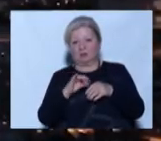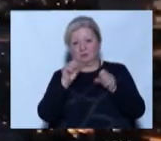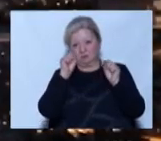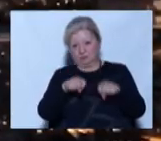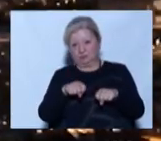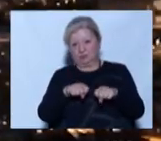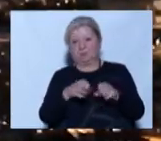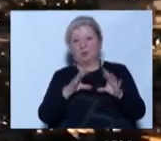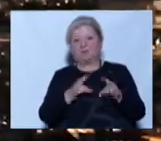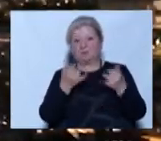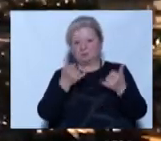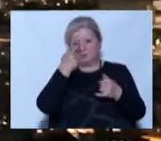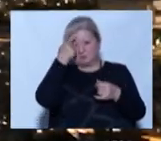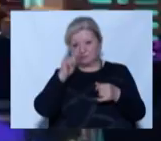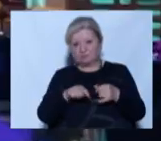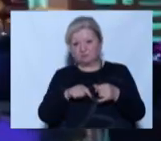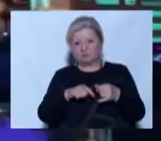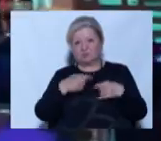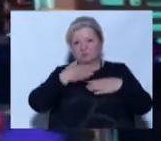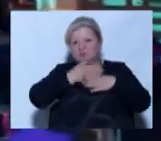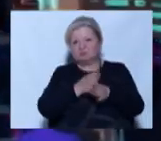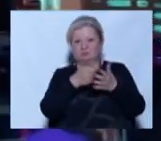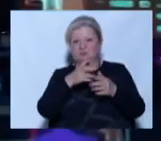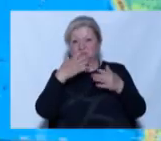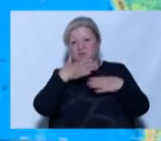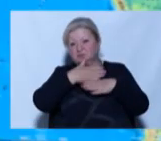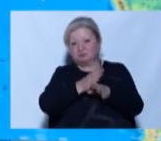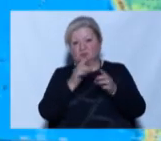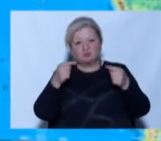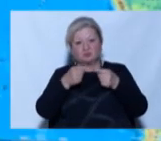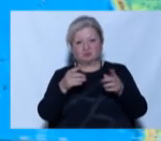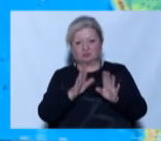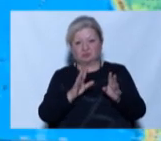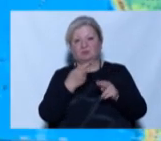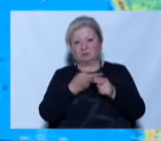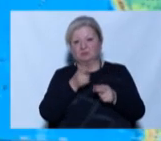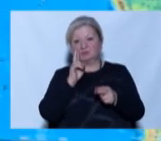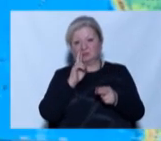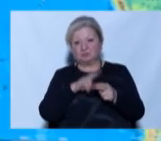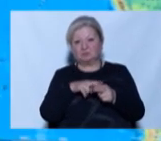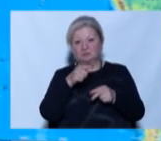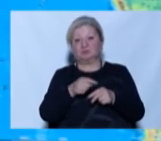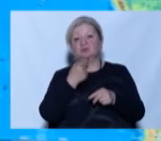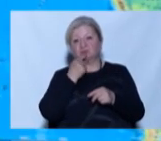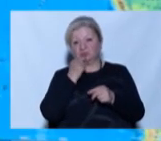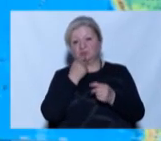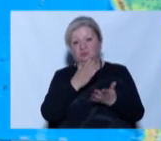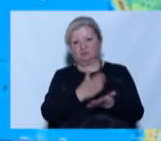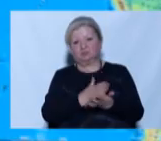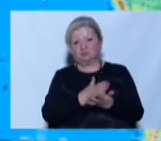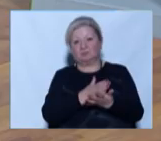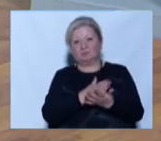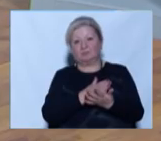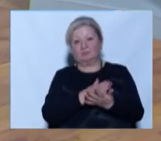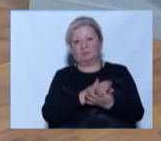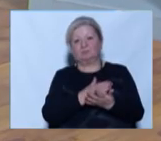ეს რესურსები არათანაბრად არის განაწილებული და ამიტომ აქედან გამომდინარე სირთულესაც ეს იწვევს,